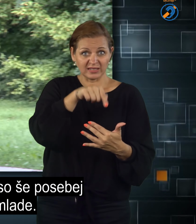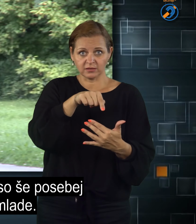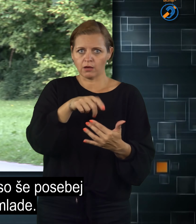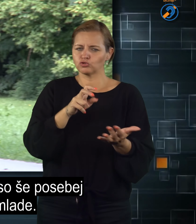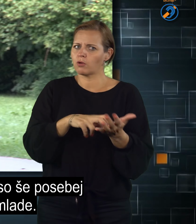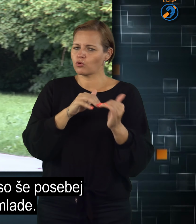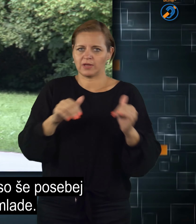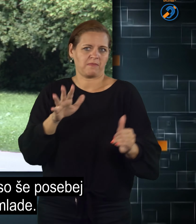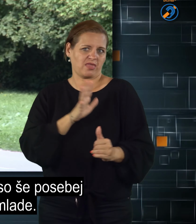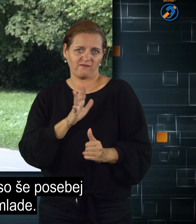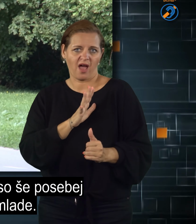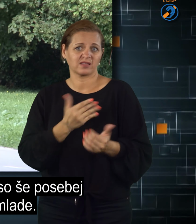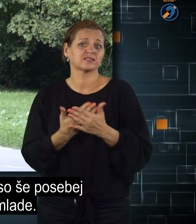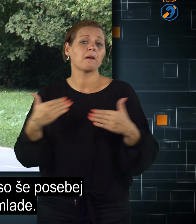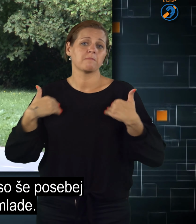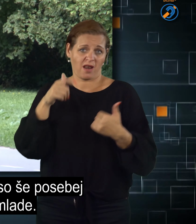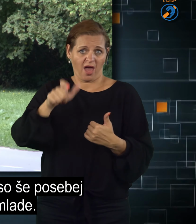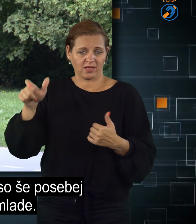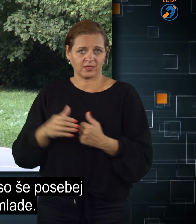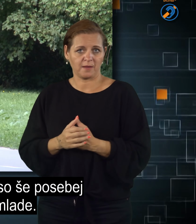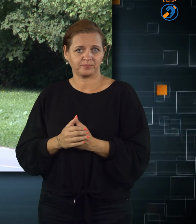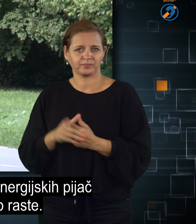Tovrstne mešanice so še posebej nevarne za mlade.